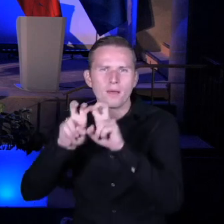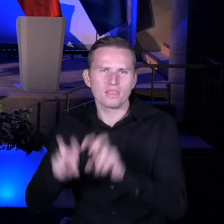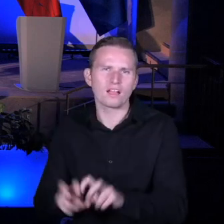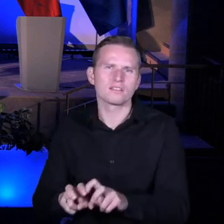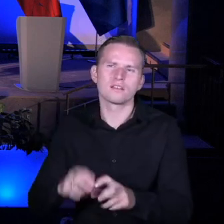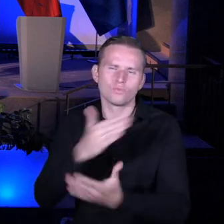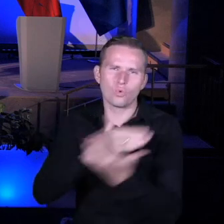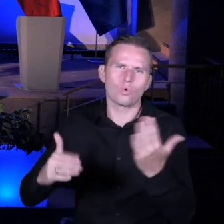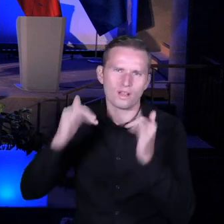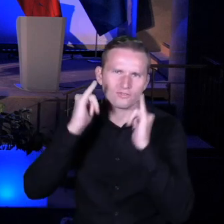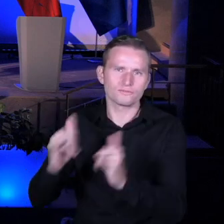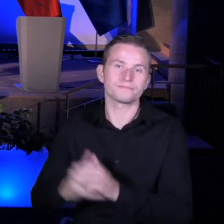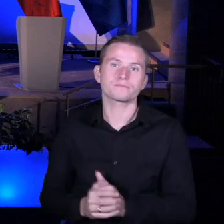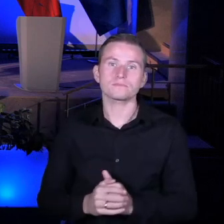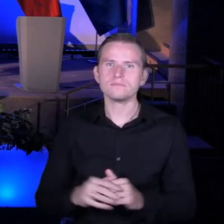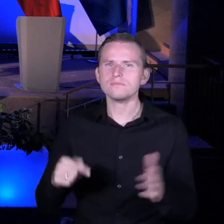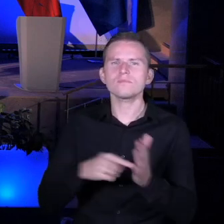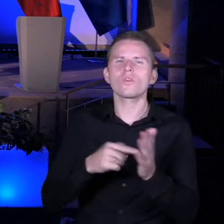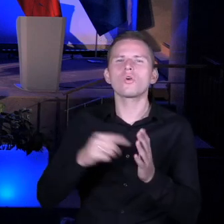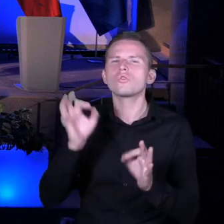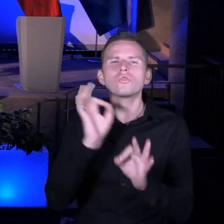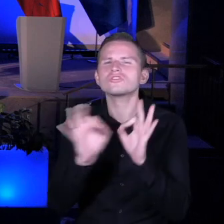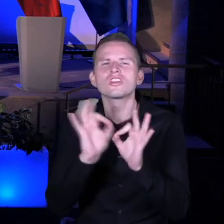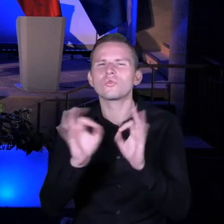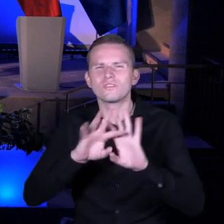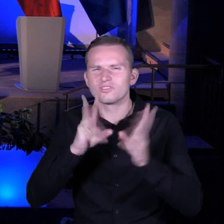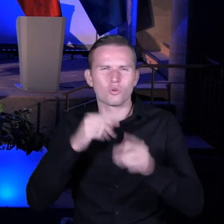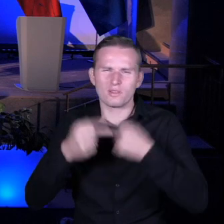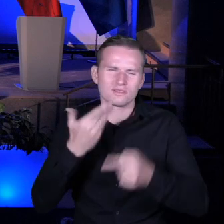dla zainteresowanych odsyłam do naszych stron internetowych i